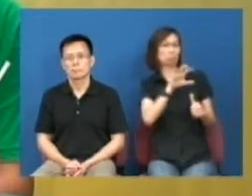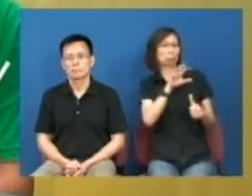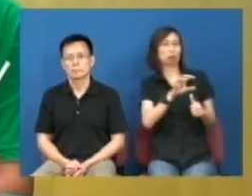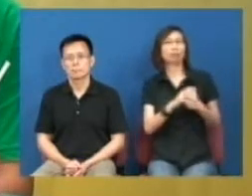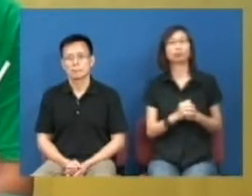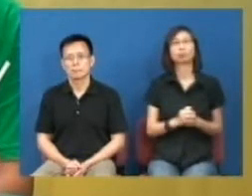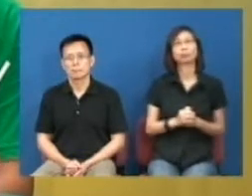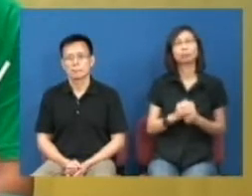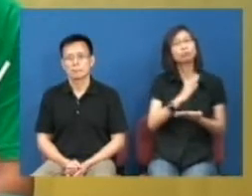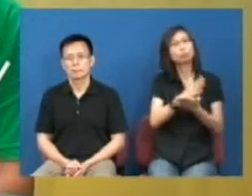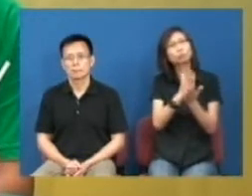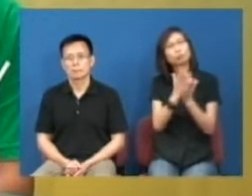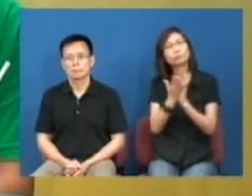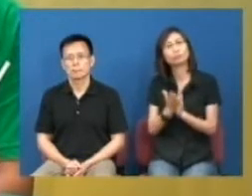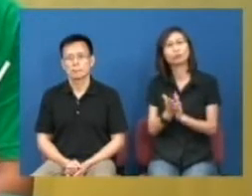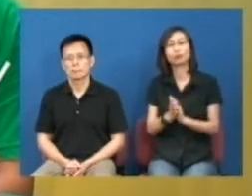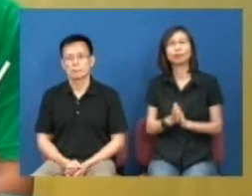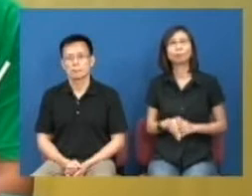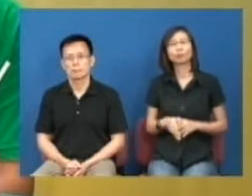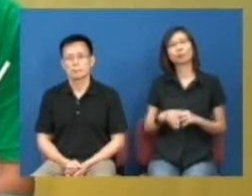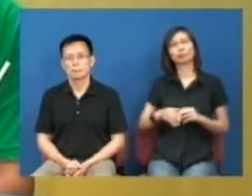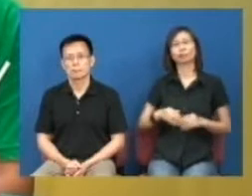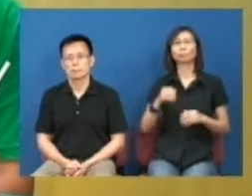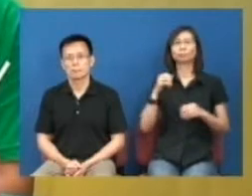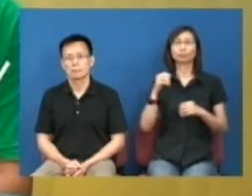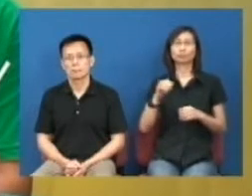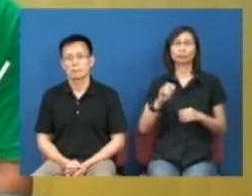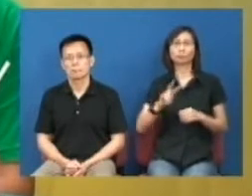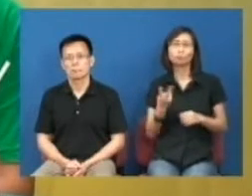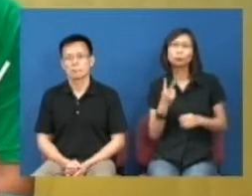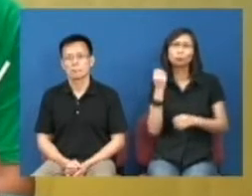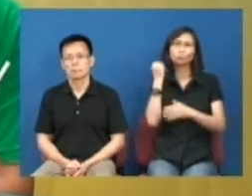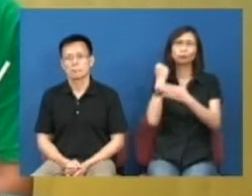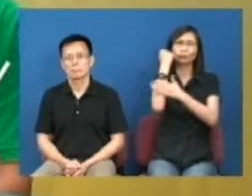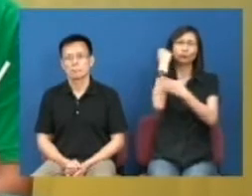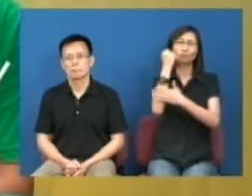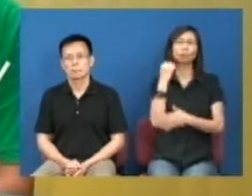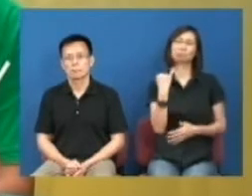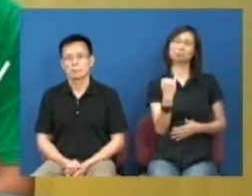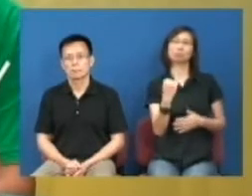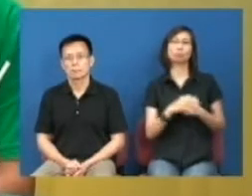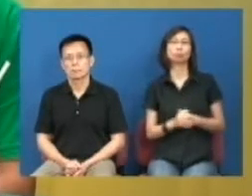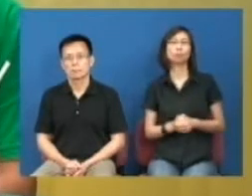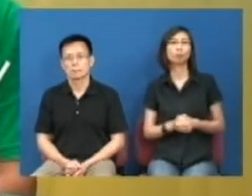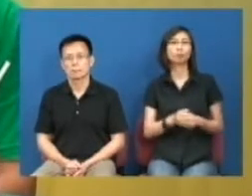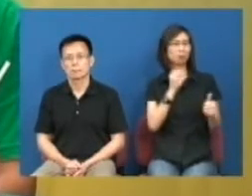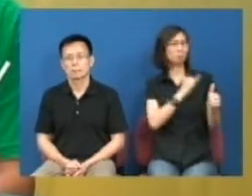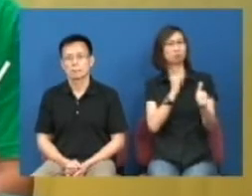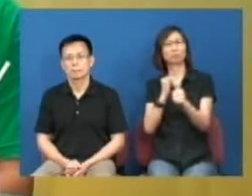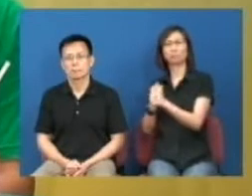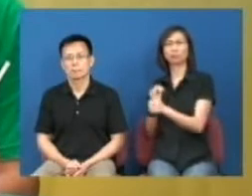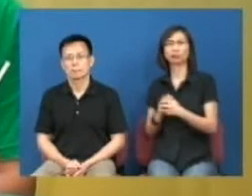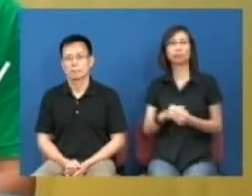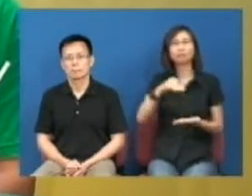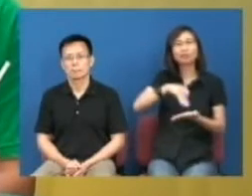是即將一些示威抹黑，希望即一些未參與的人呢去到抗拒、批評、參與的人有很